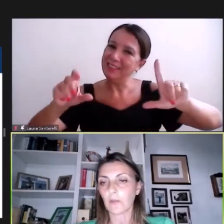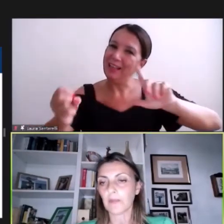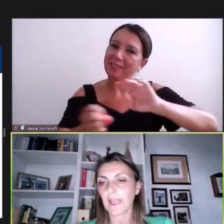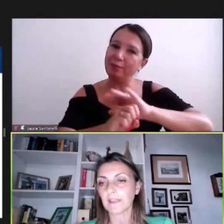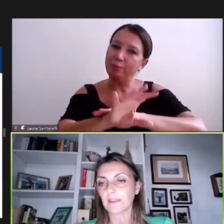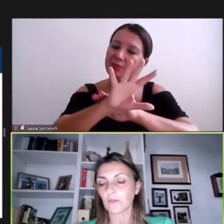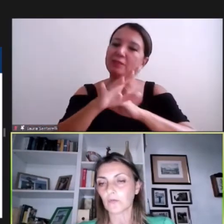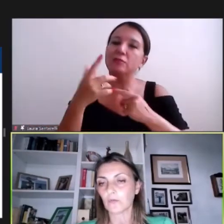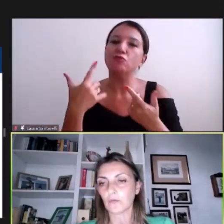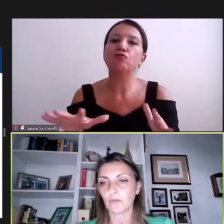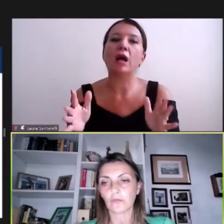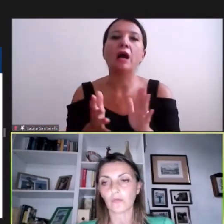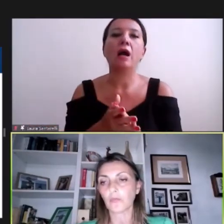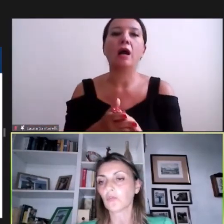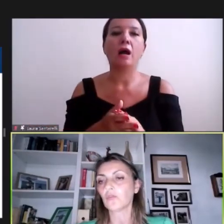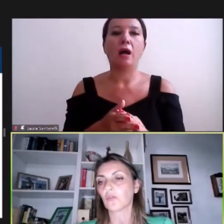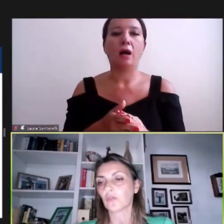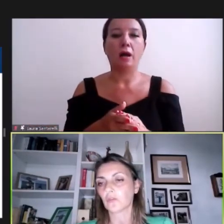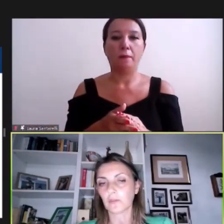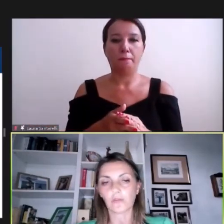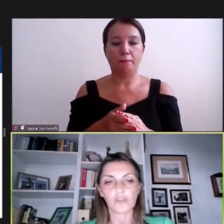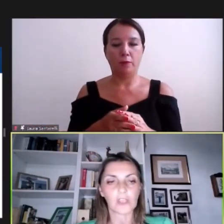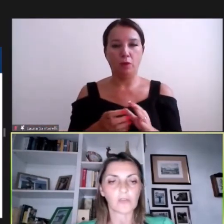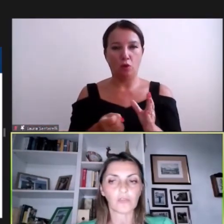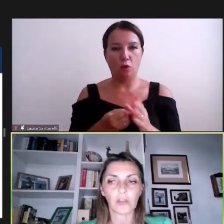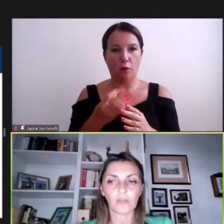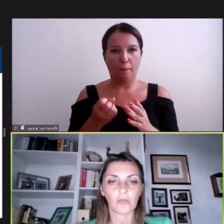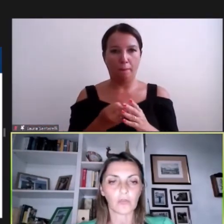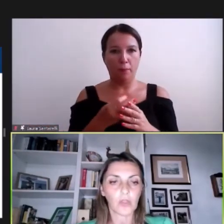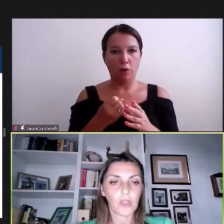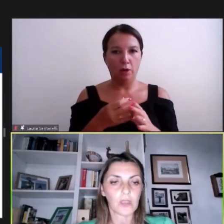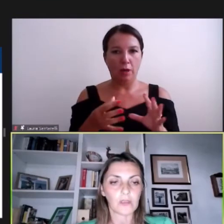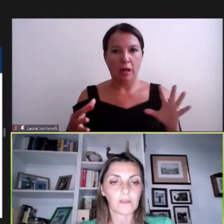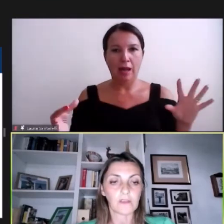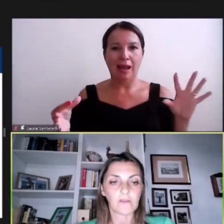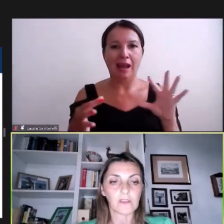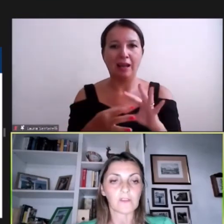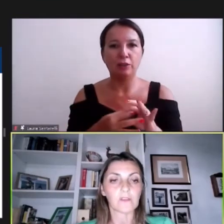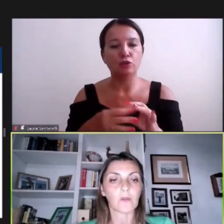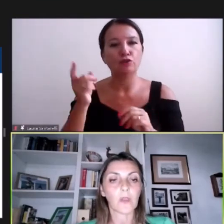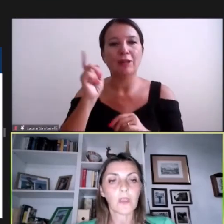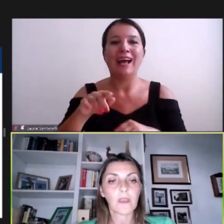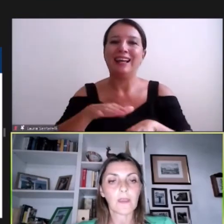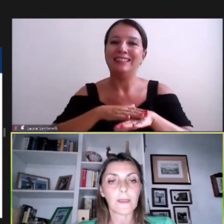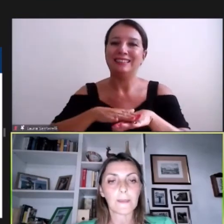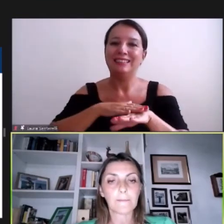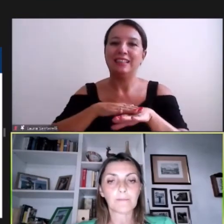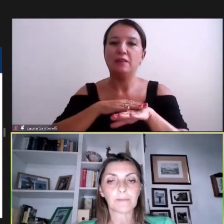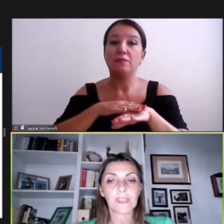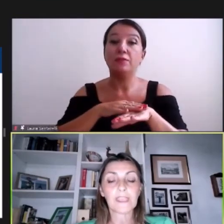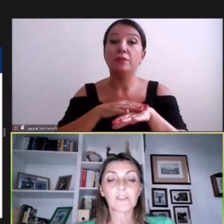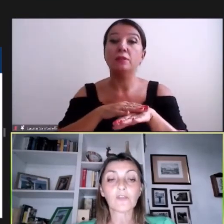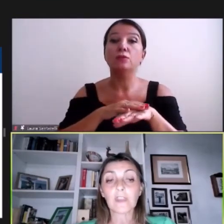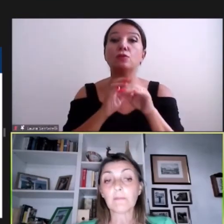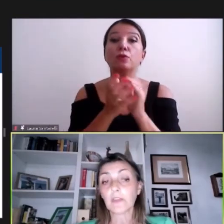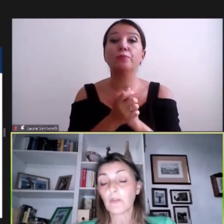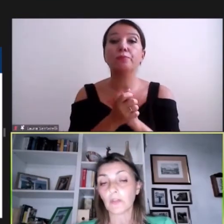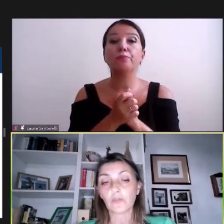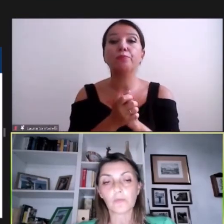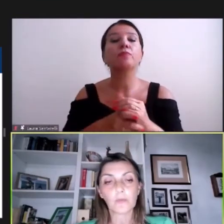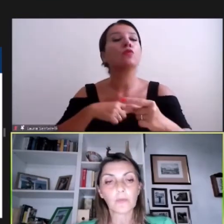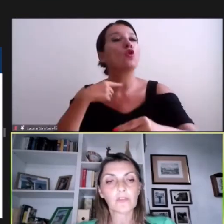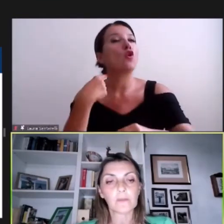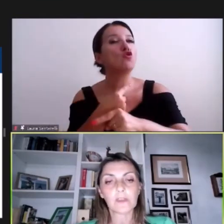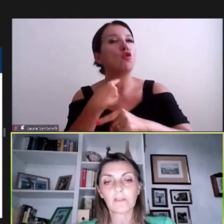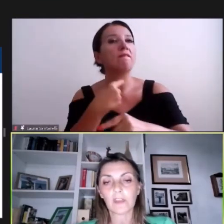presentazione, che sono applicati su prodotti o che sono associati a un certo servizio. e dovrebbero